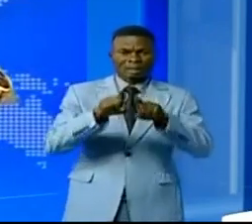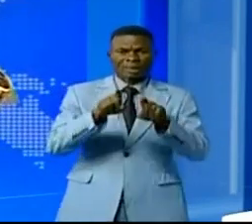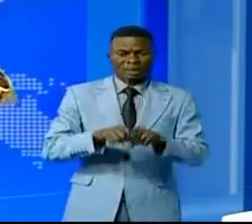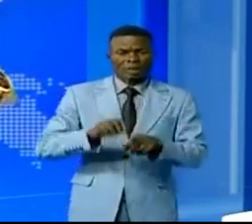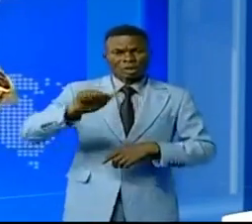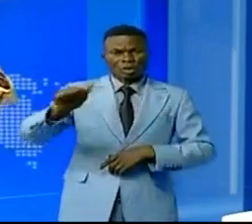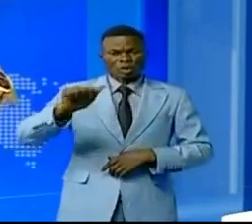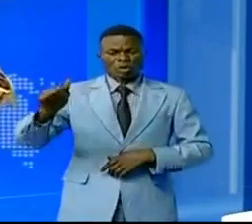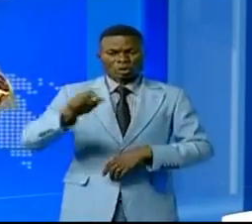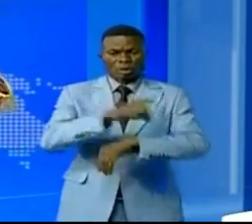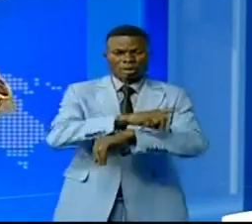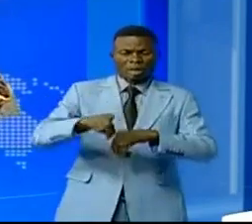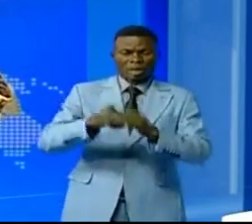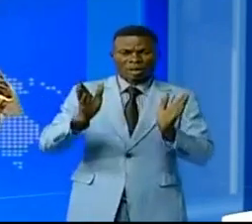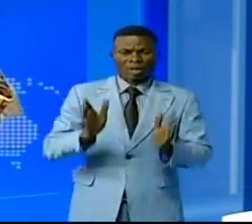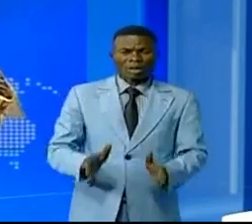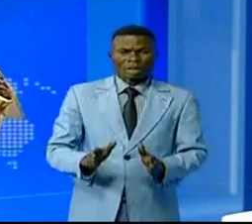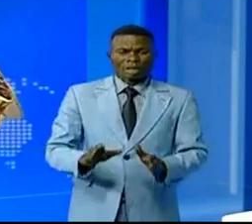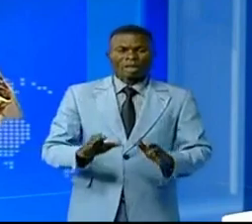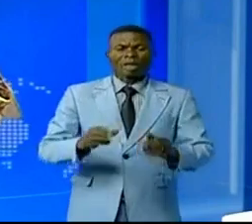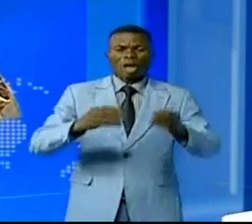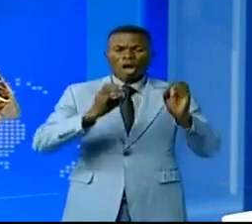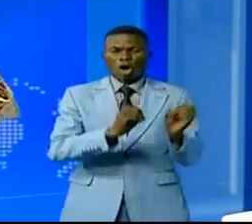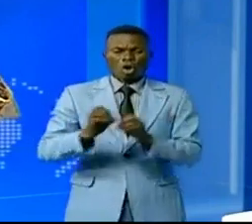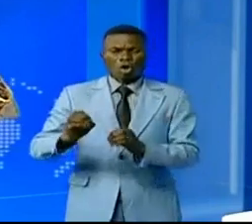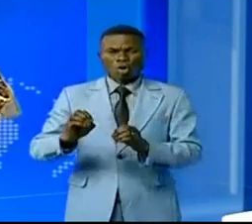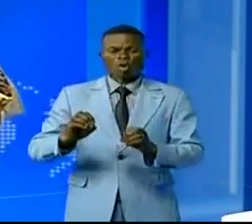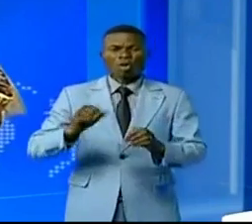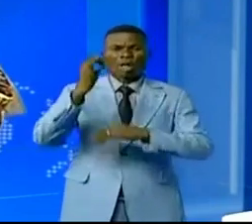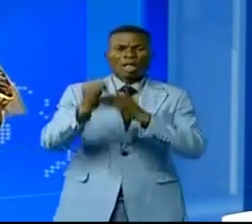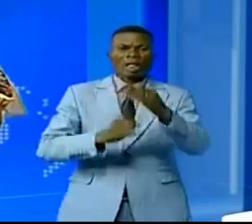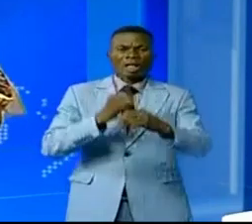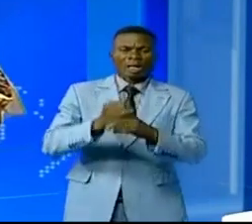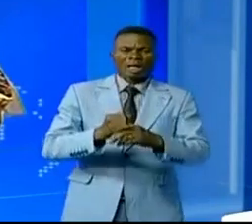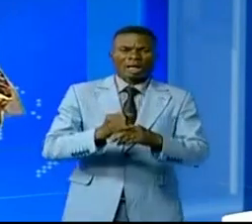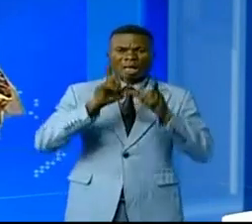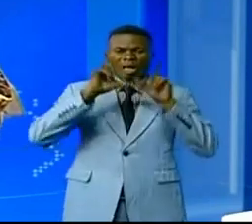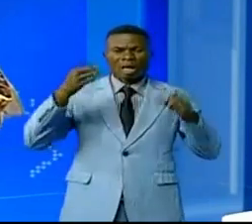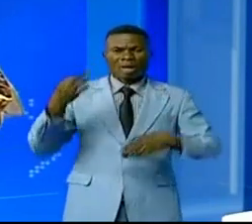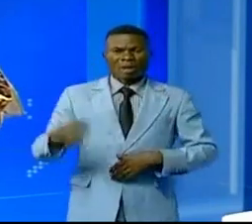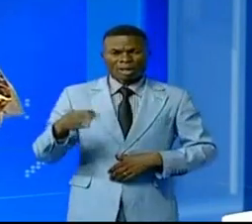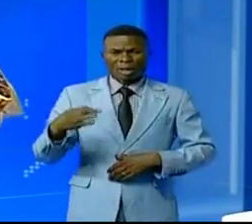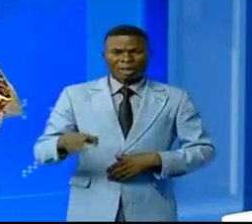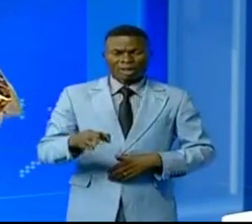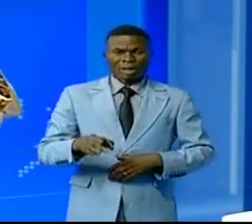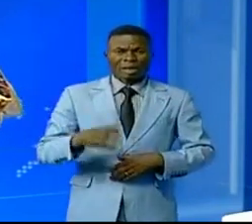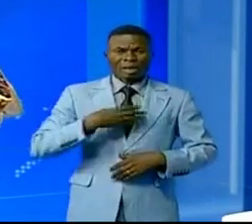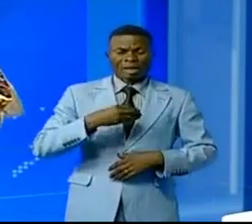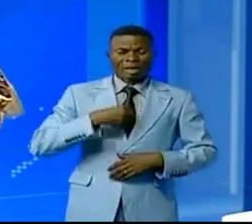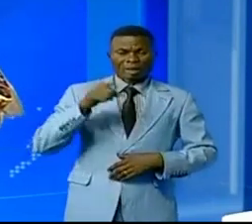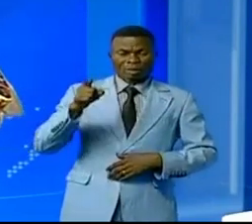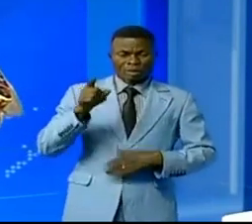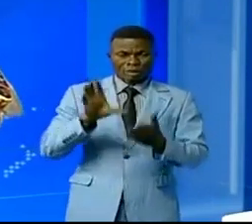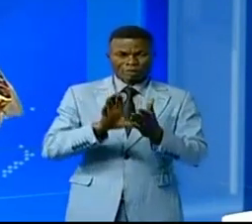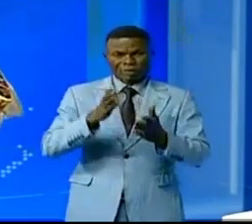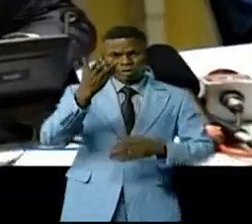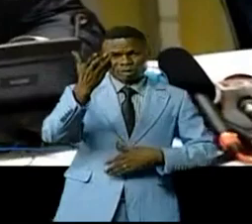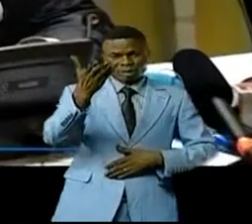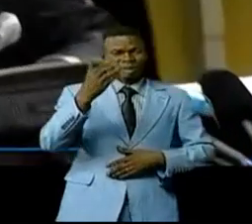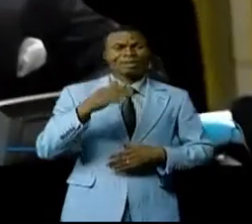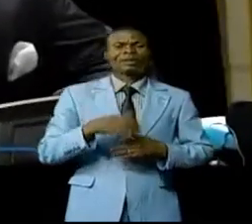lui-même l'administrateur de l'Organisation internationale de la francophonie, Geoffrey Mompéti.